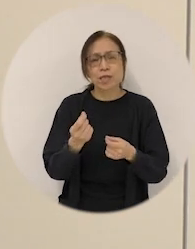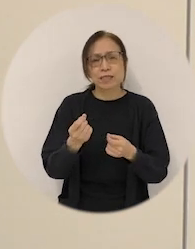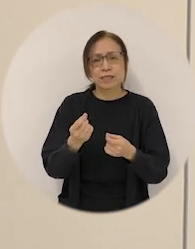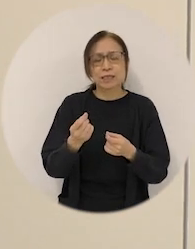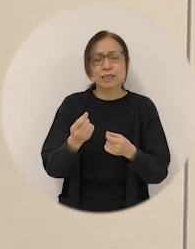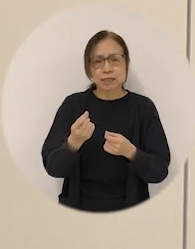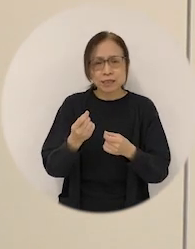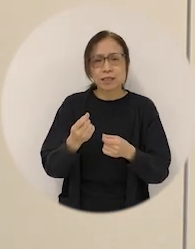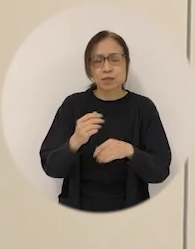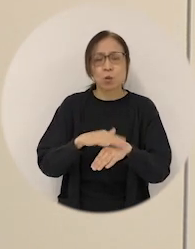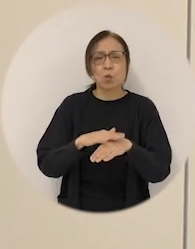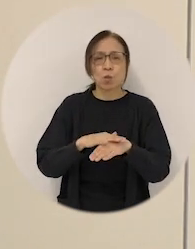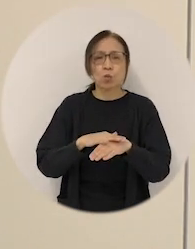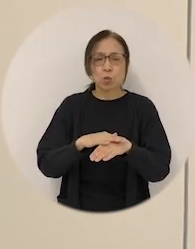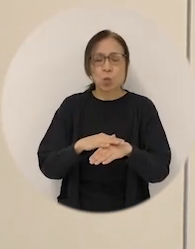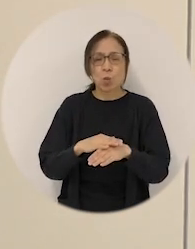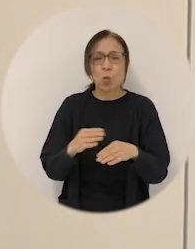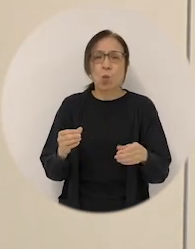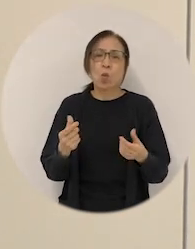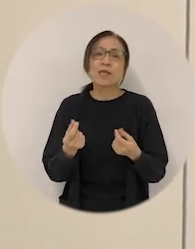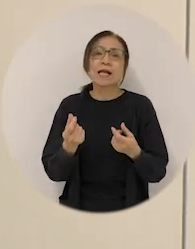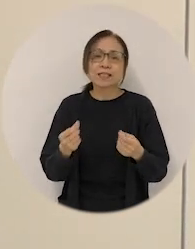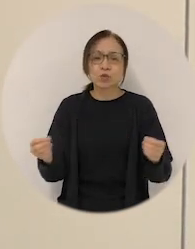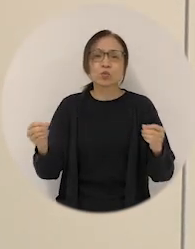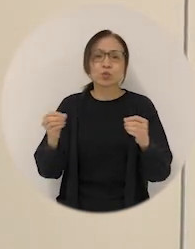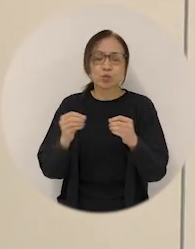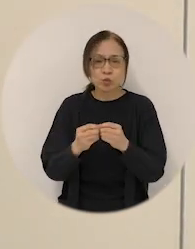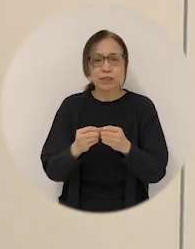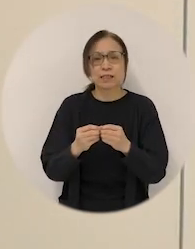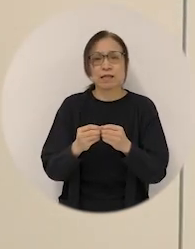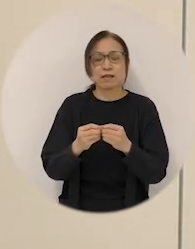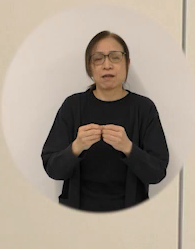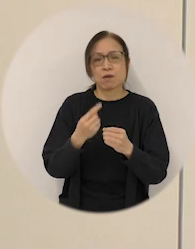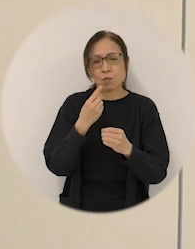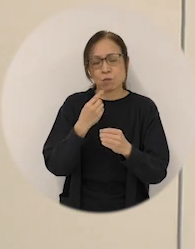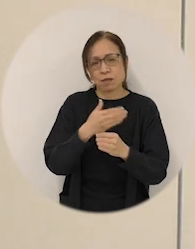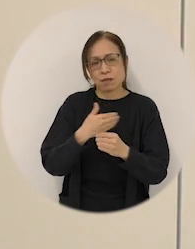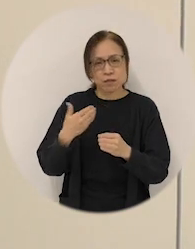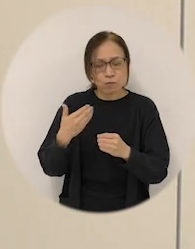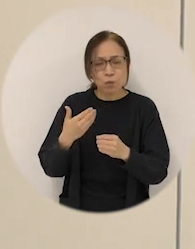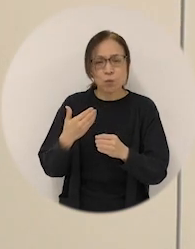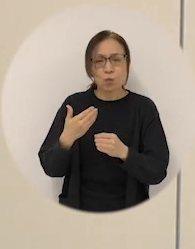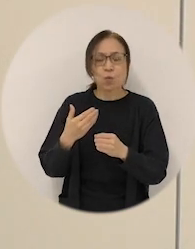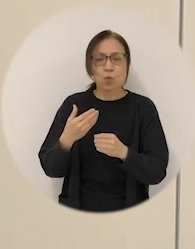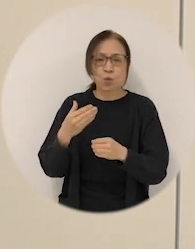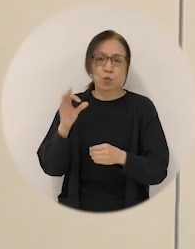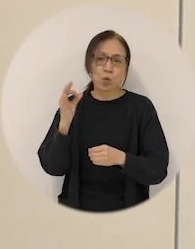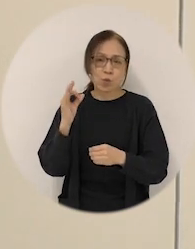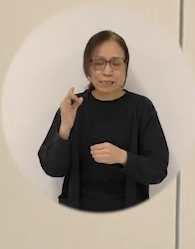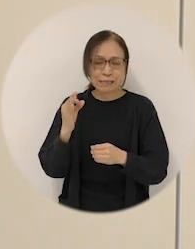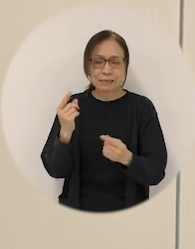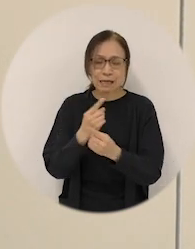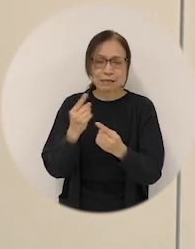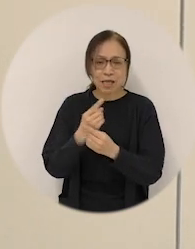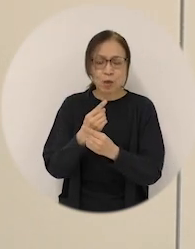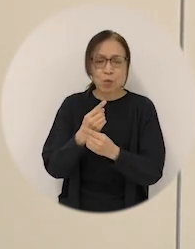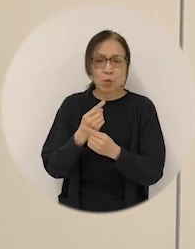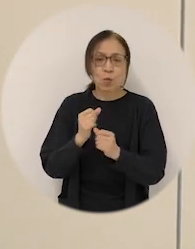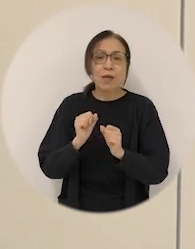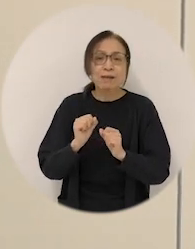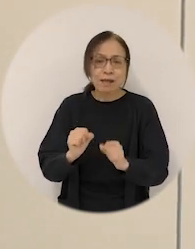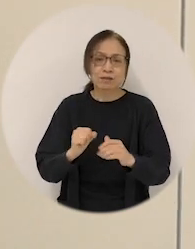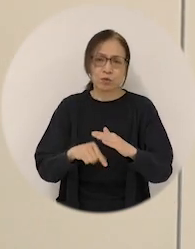ので、それに準じた形で、今回その、預金の改定をしたというところです。でこれによ